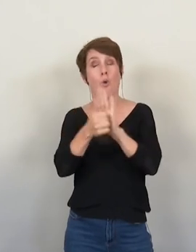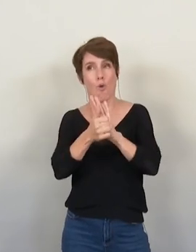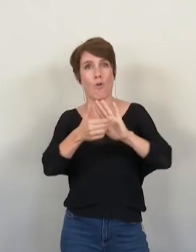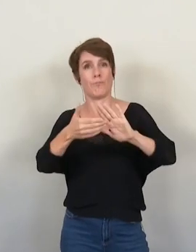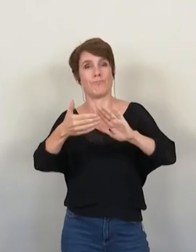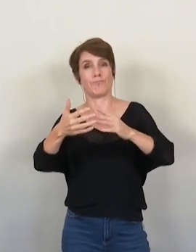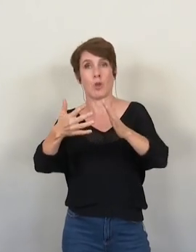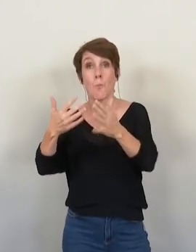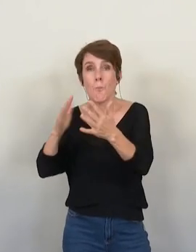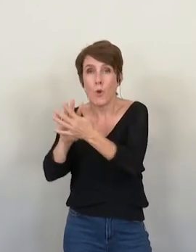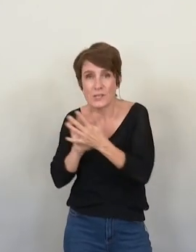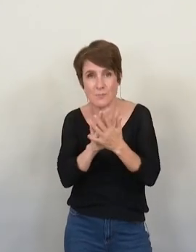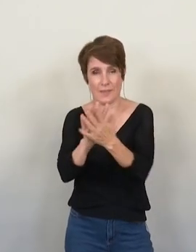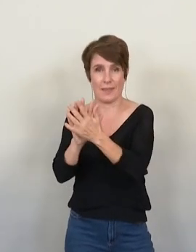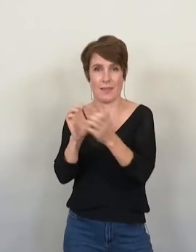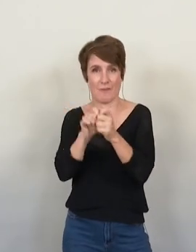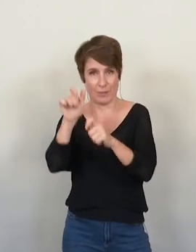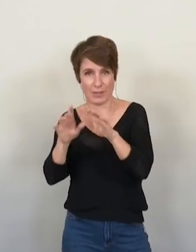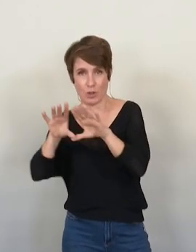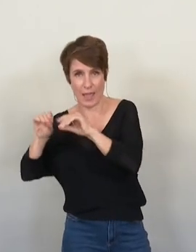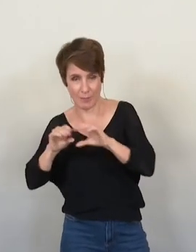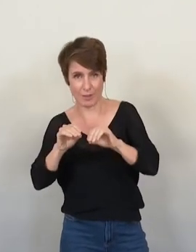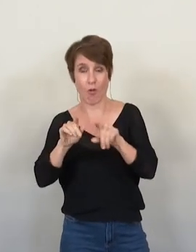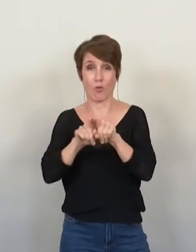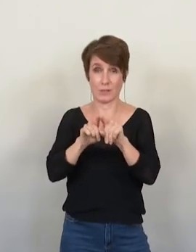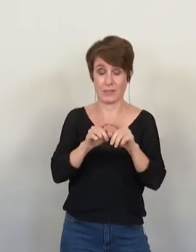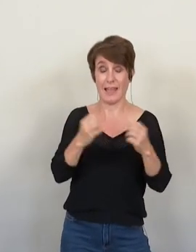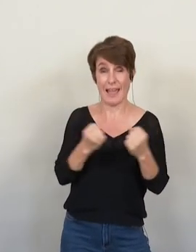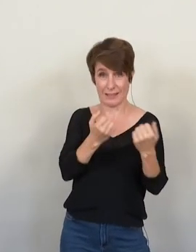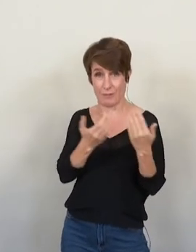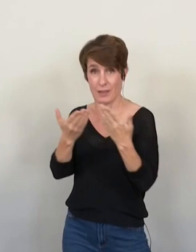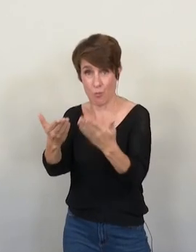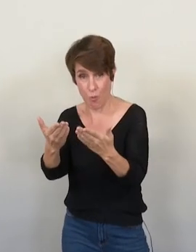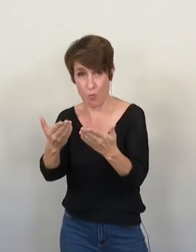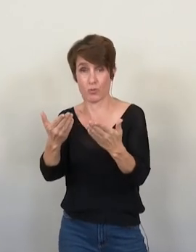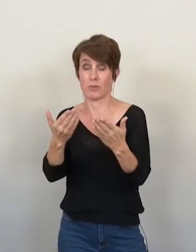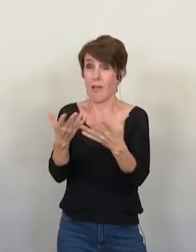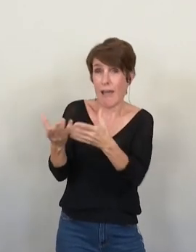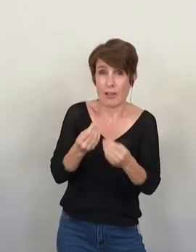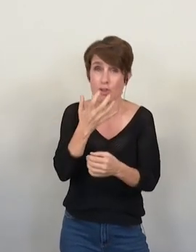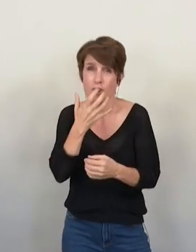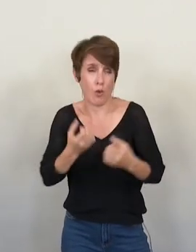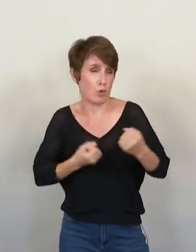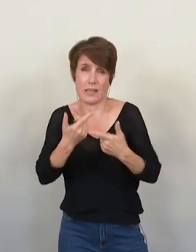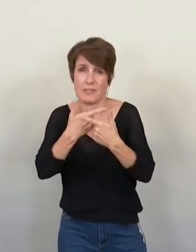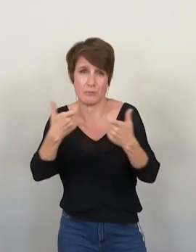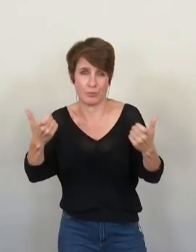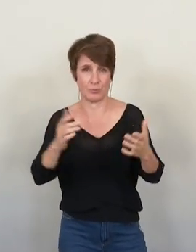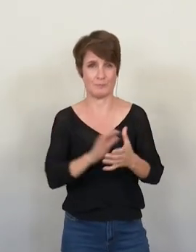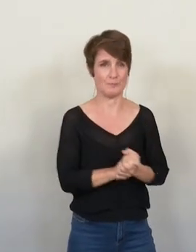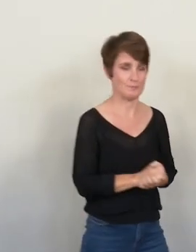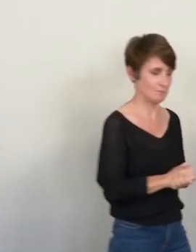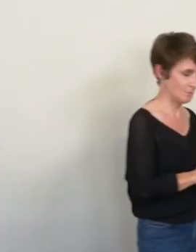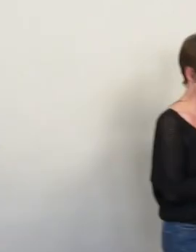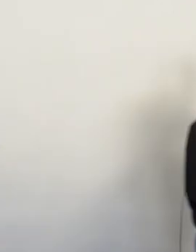habitants et toutes les habitantes tout en proposant des activités un accueil chaleureux et de multiples services elles sont avant tout des